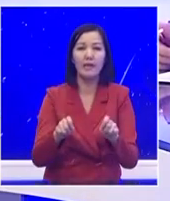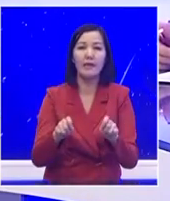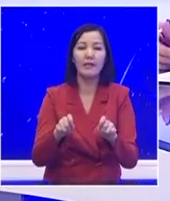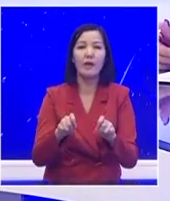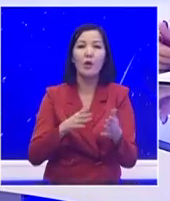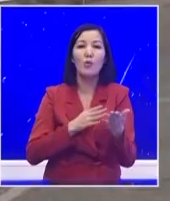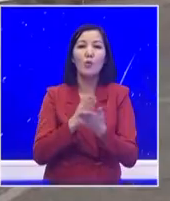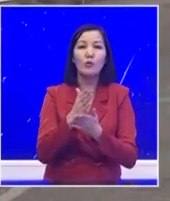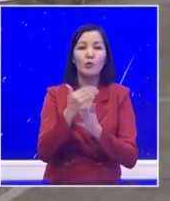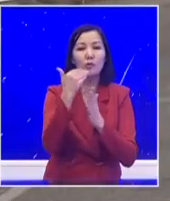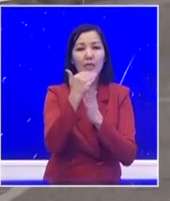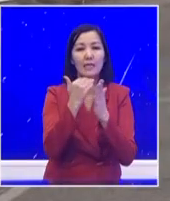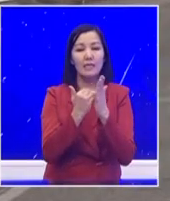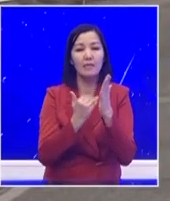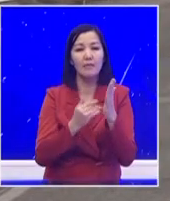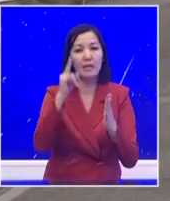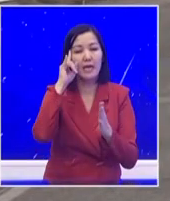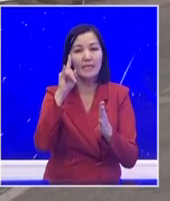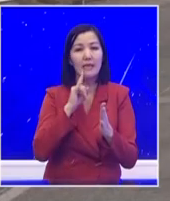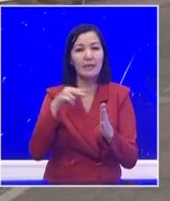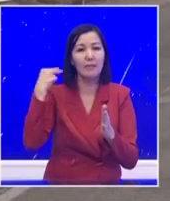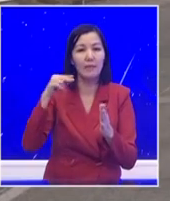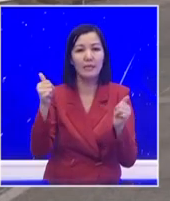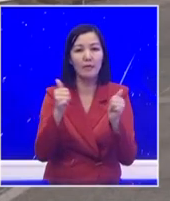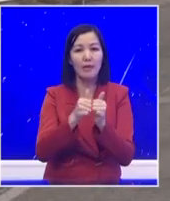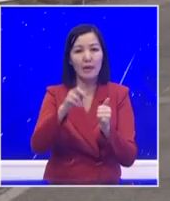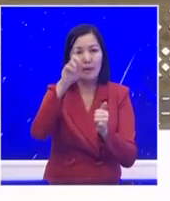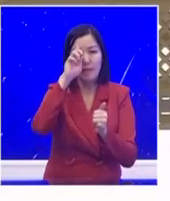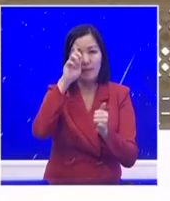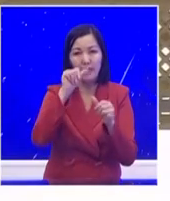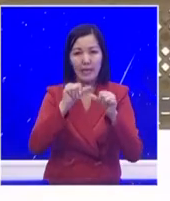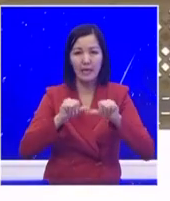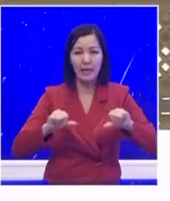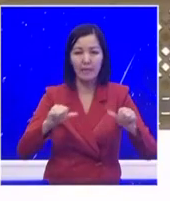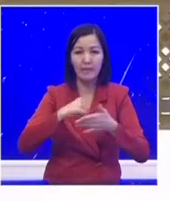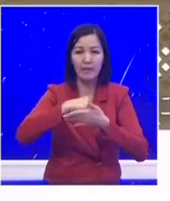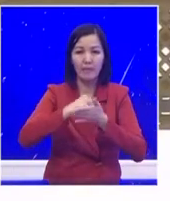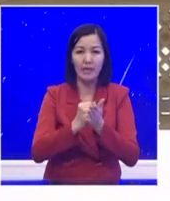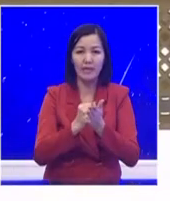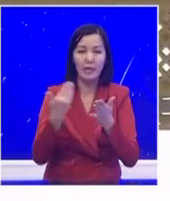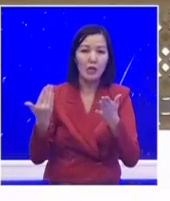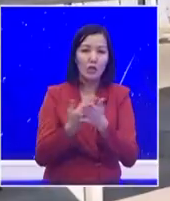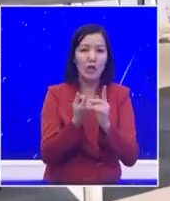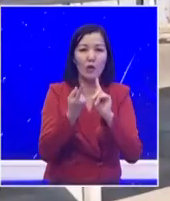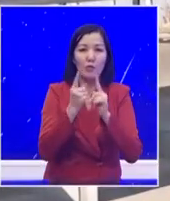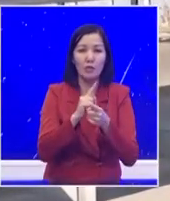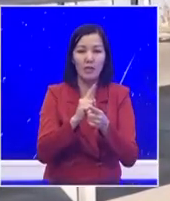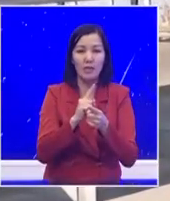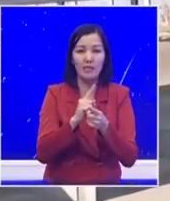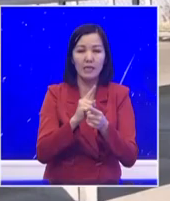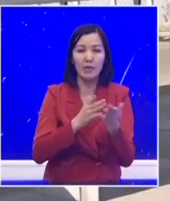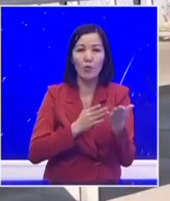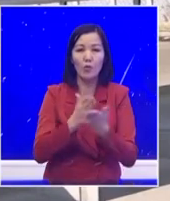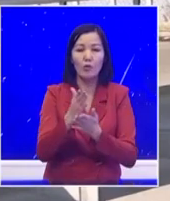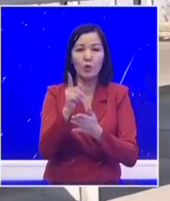өткізу бекеттерінің тізімін Қазақстан Республикасы президенті жанындағы мемлекеттік комиссия бекітеді. Сондай-ақ жаңа өзгерістерге жекелеген өткізу